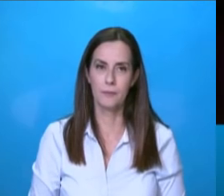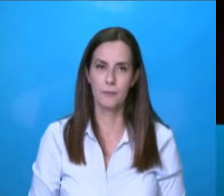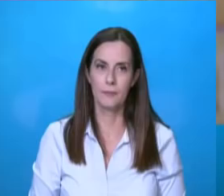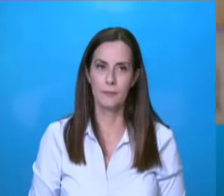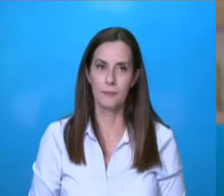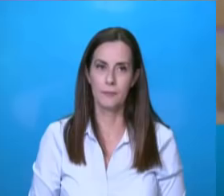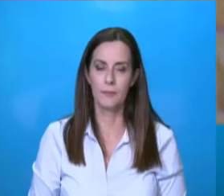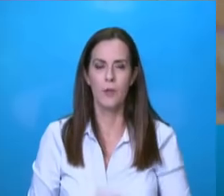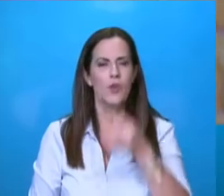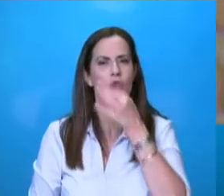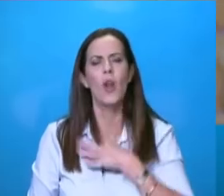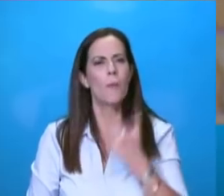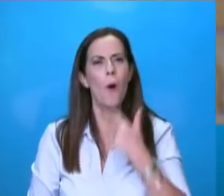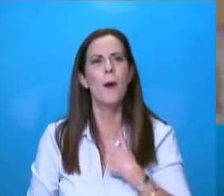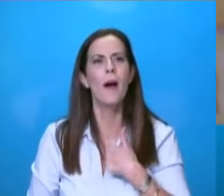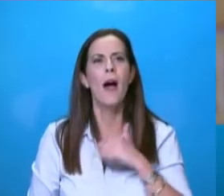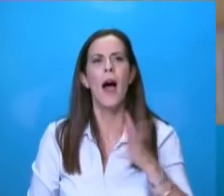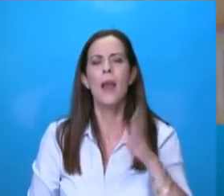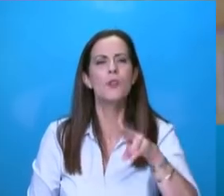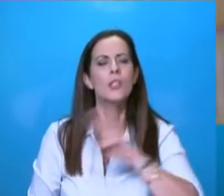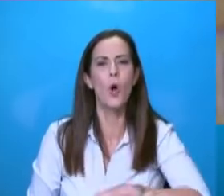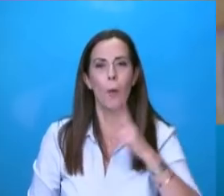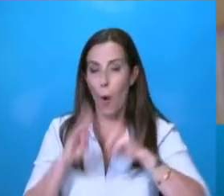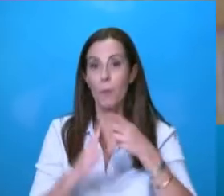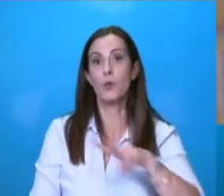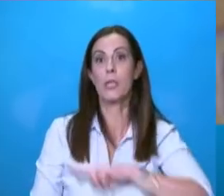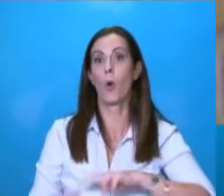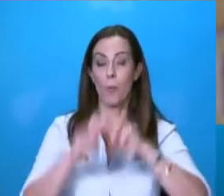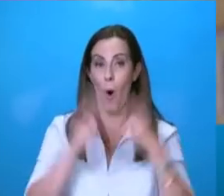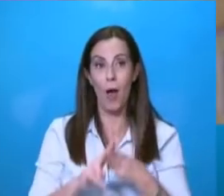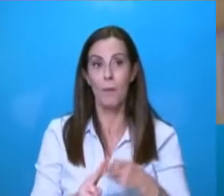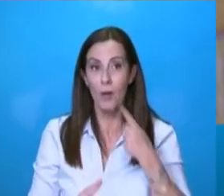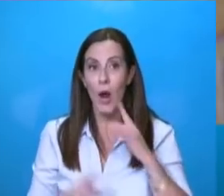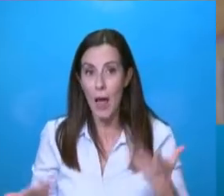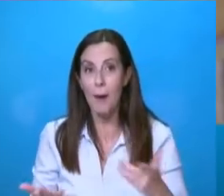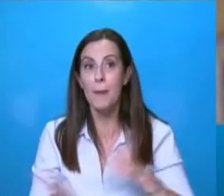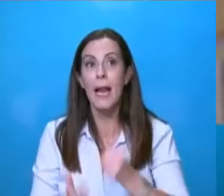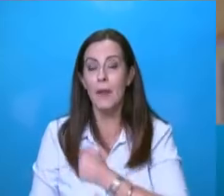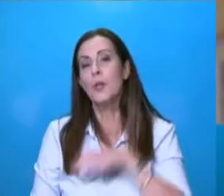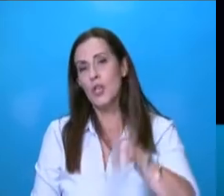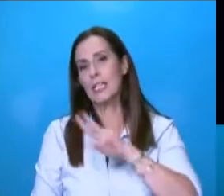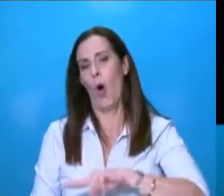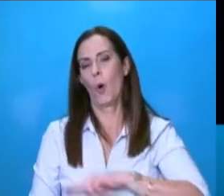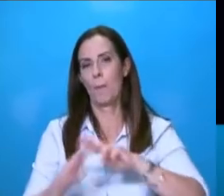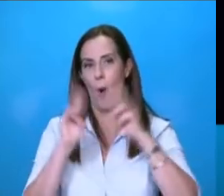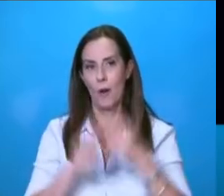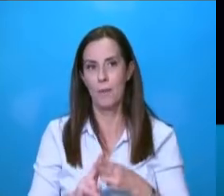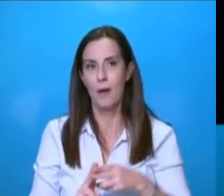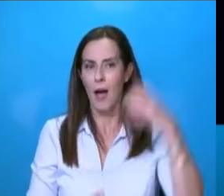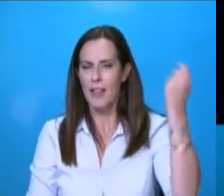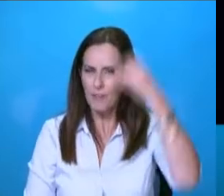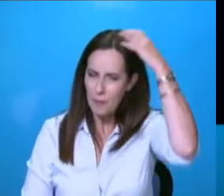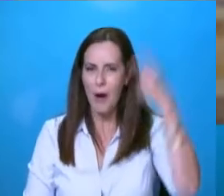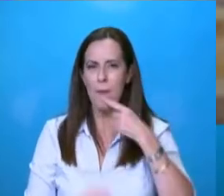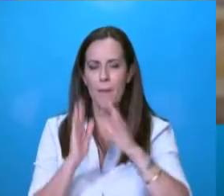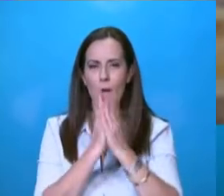שואלים אותי שאלה, אומרים לי, תגיד, פרץ, למה יש שרות בעולם? אמרתי, למה יש שרות בעולם? אומרים לי, אתה יודע, בגלל הדתיים יש שרות בעולם. אז דוד המלך אומר בתורה